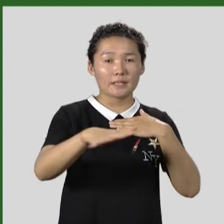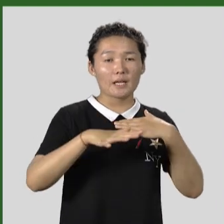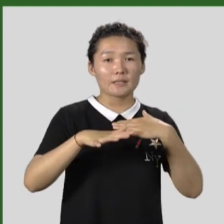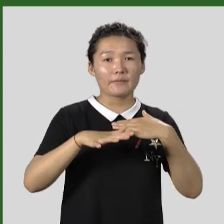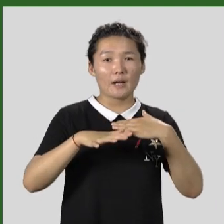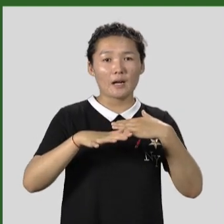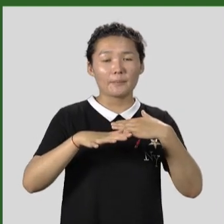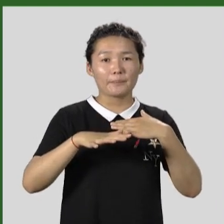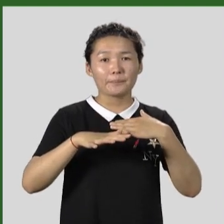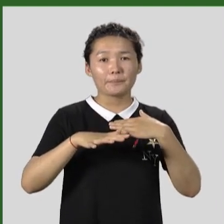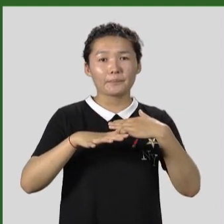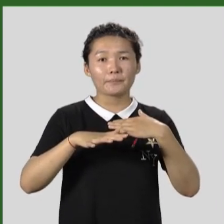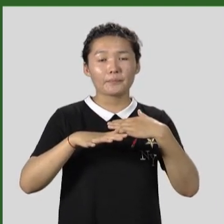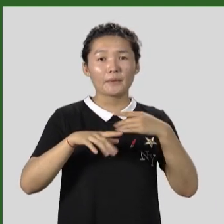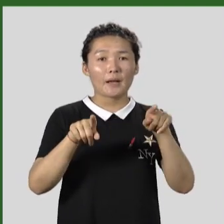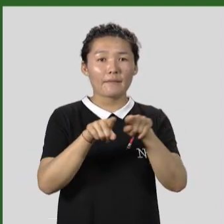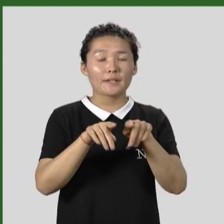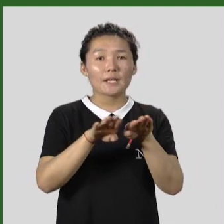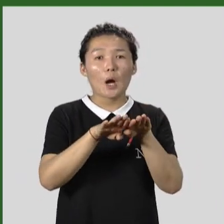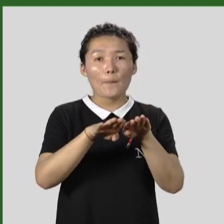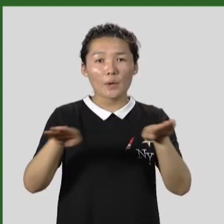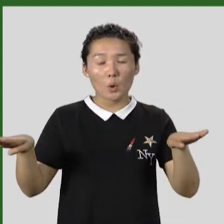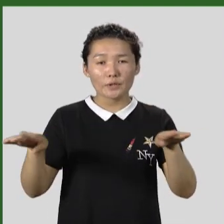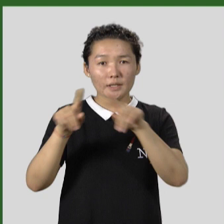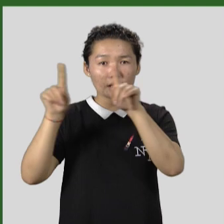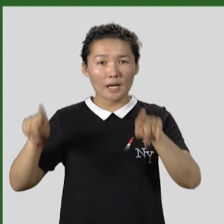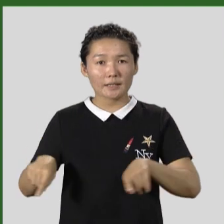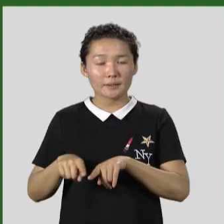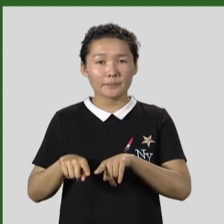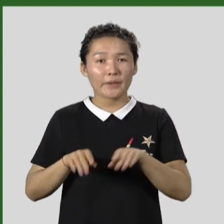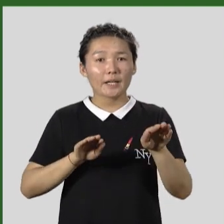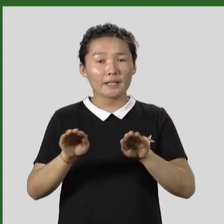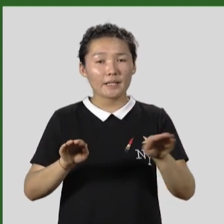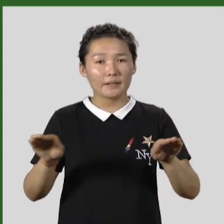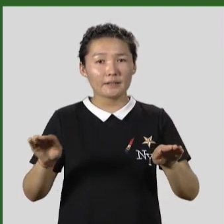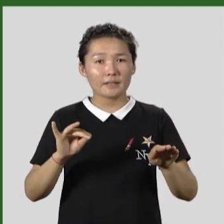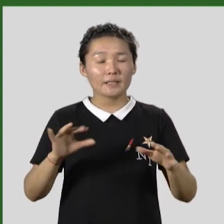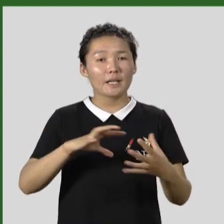виде плоских карт, рельефных и объемных карт, глобусов.